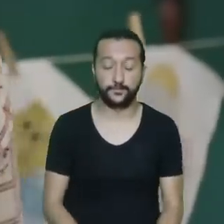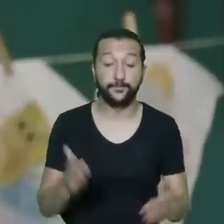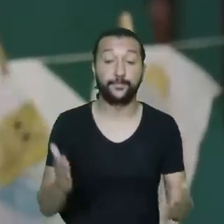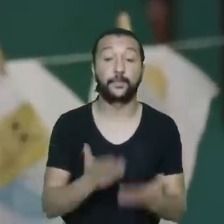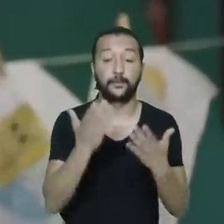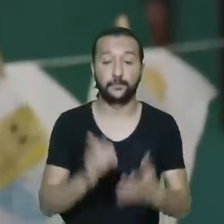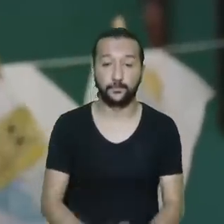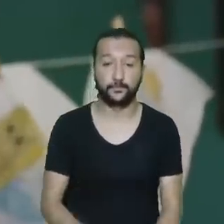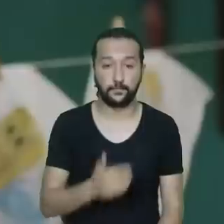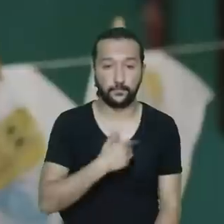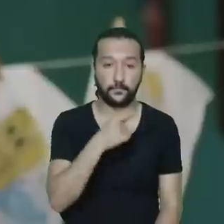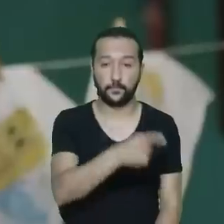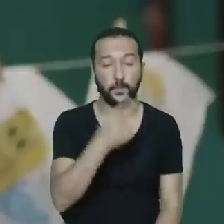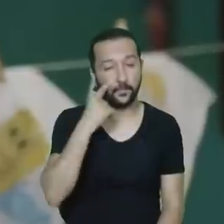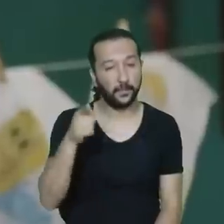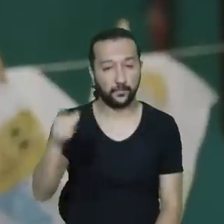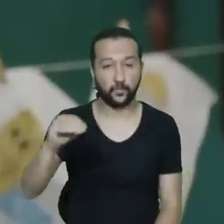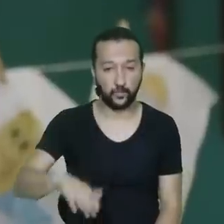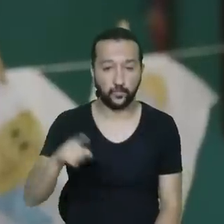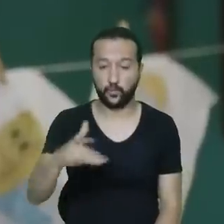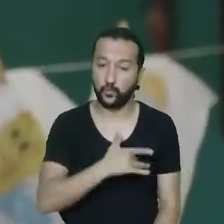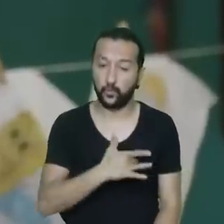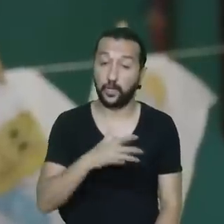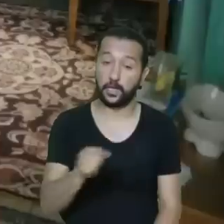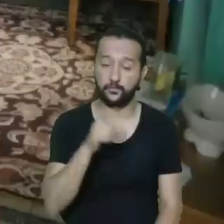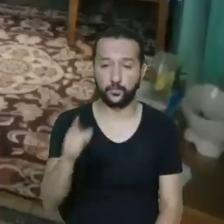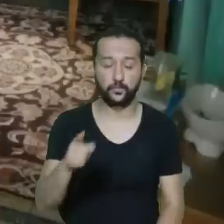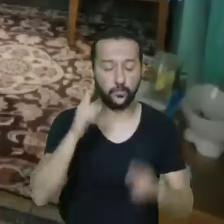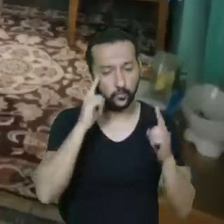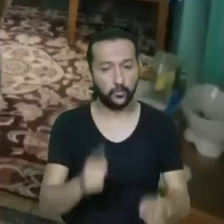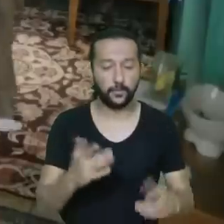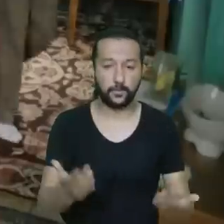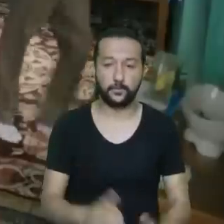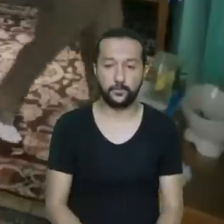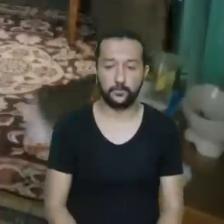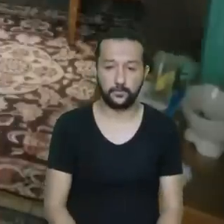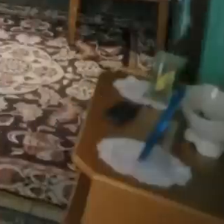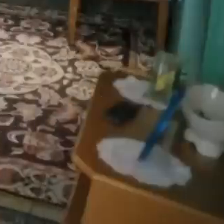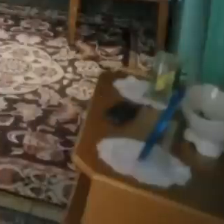Neyse. Ben şu Muzo'ya bir bakayım. Gönlünü alayım şunu. Tövbe Allah.